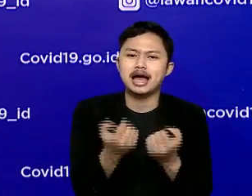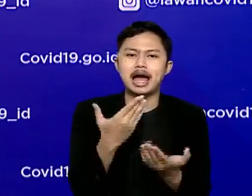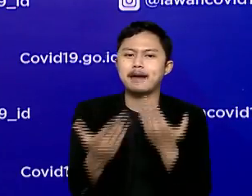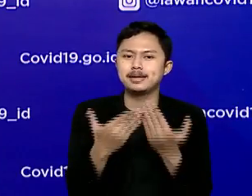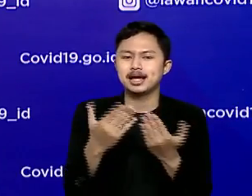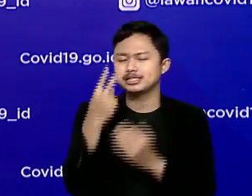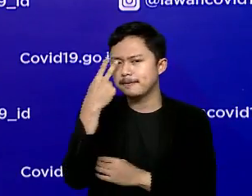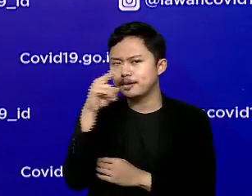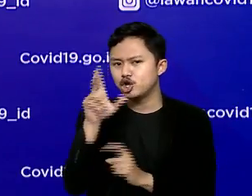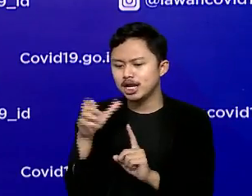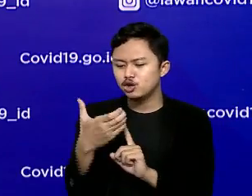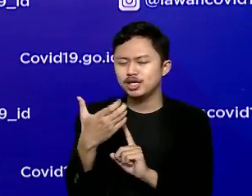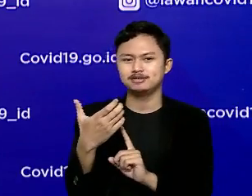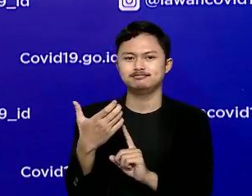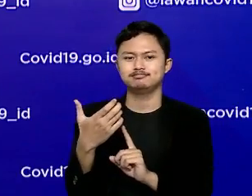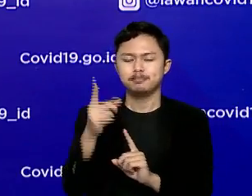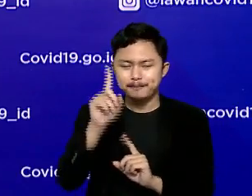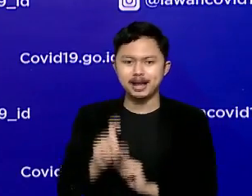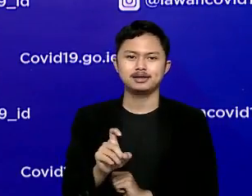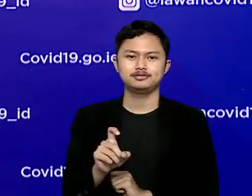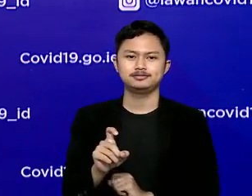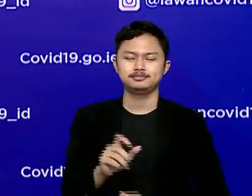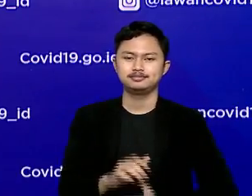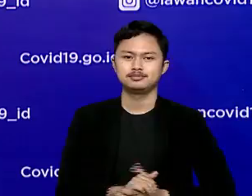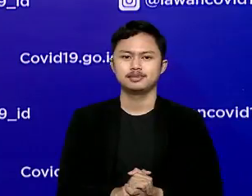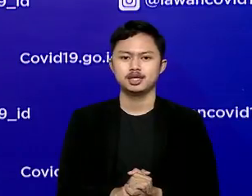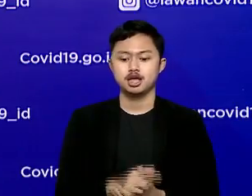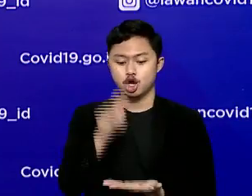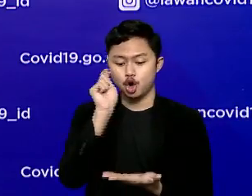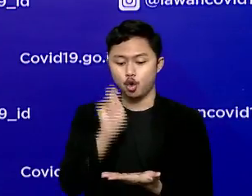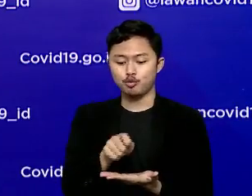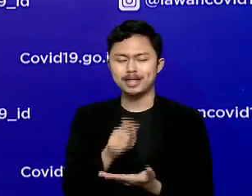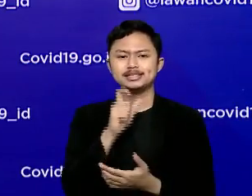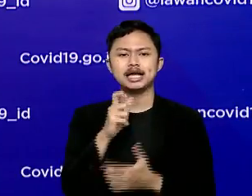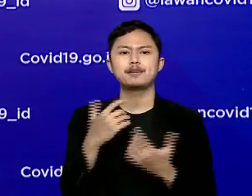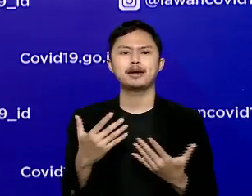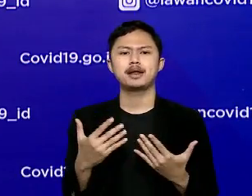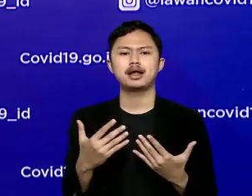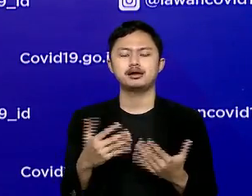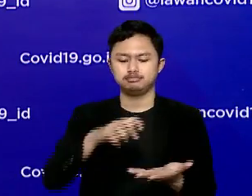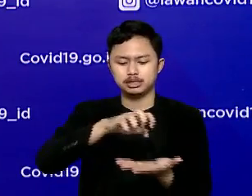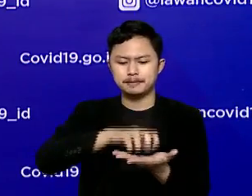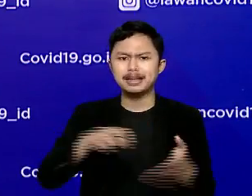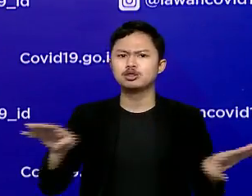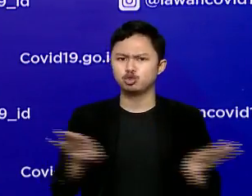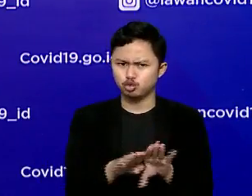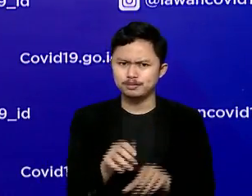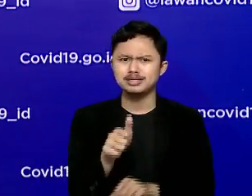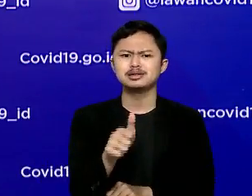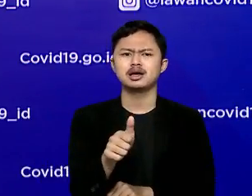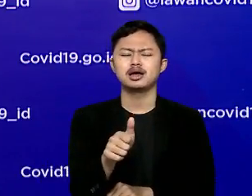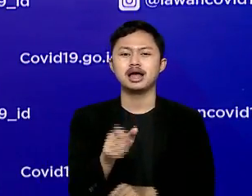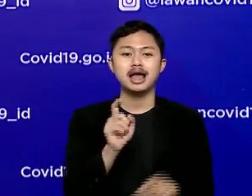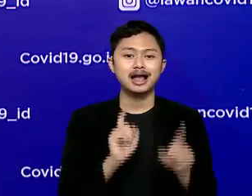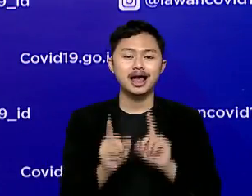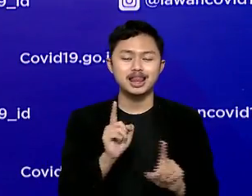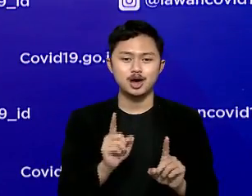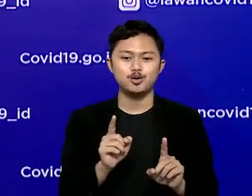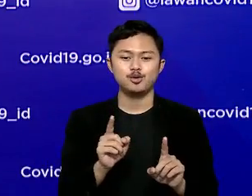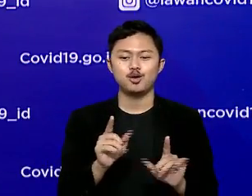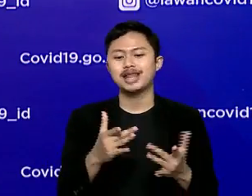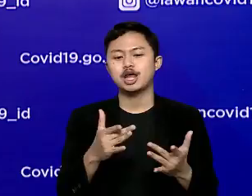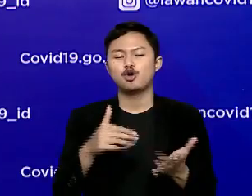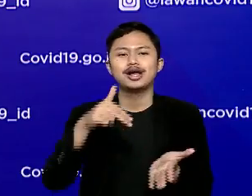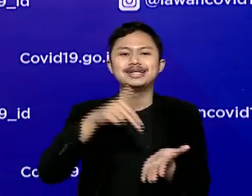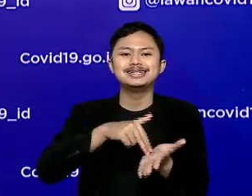lindungi. Sanksi yang dapat diberikan dapat berupa penutupan sementara atau tetap atas izin